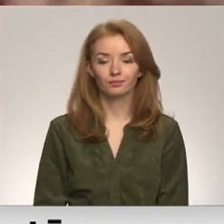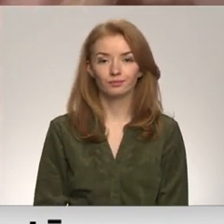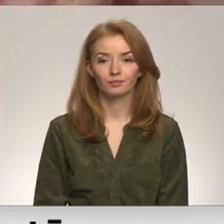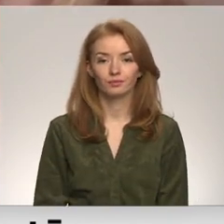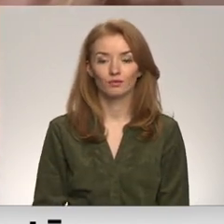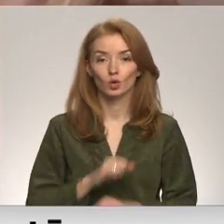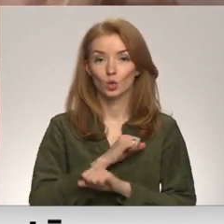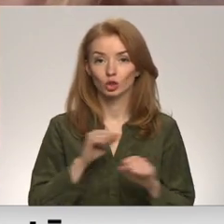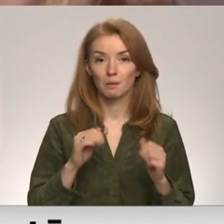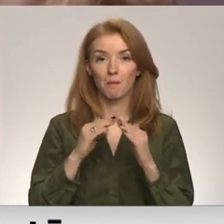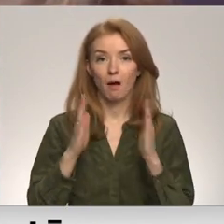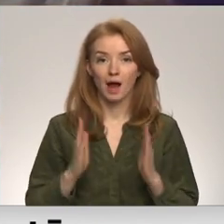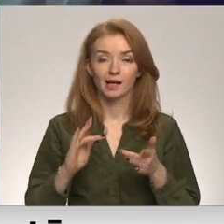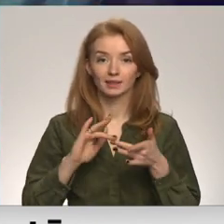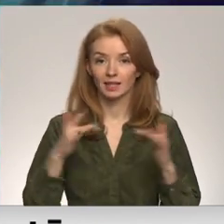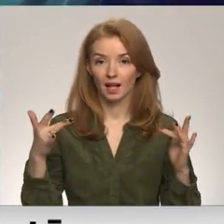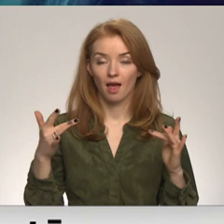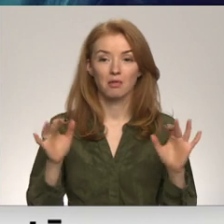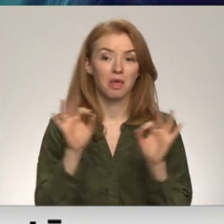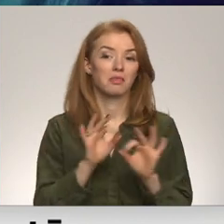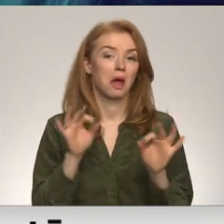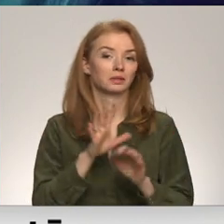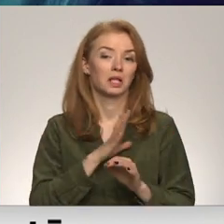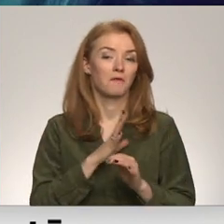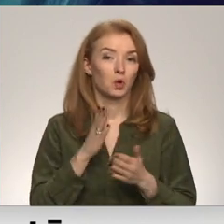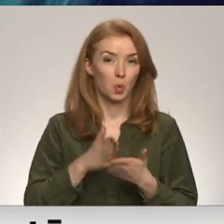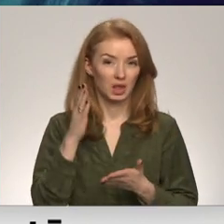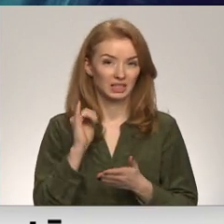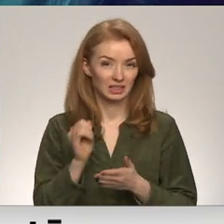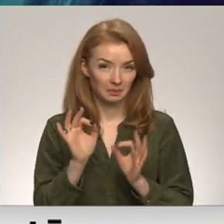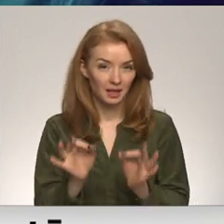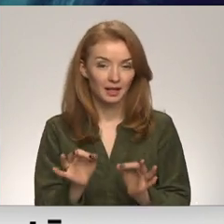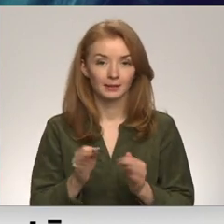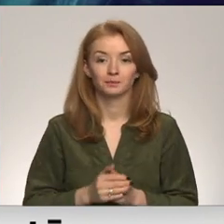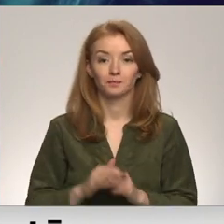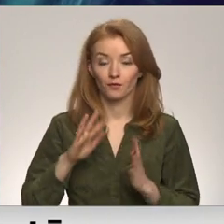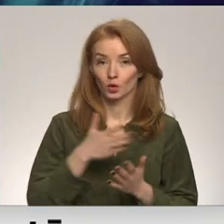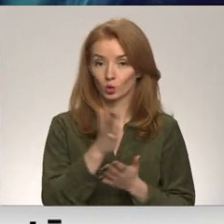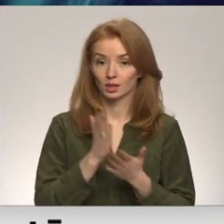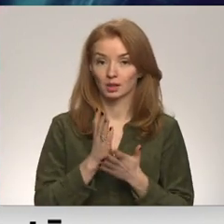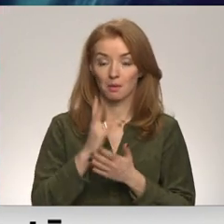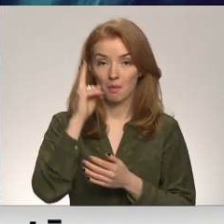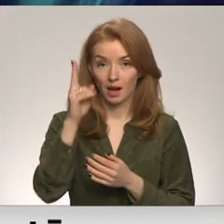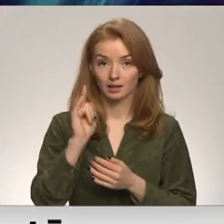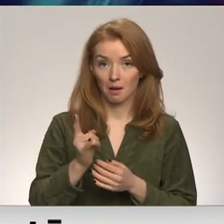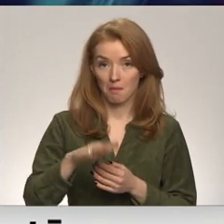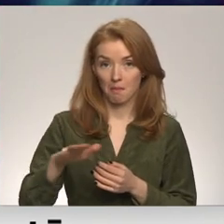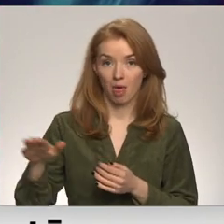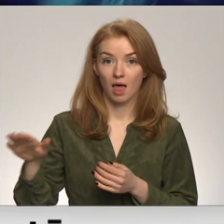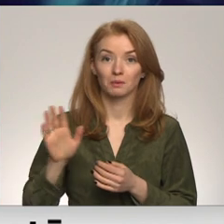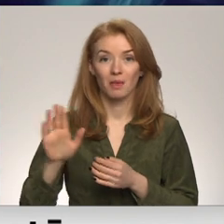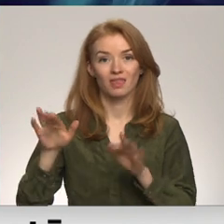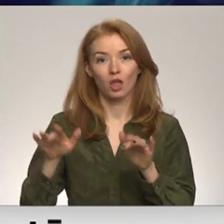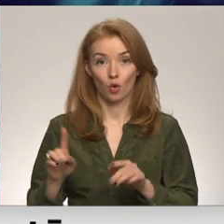mājās, internetā. Nekas slikts taču nevar notikt, vai ne? Vai esat pārliecināti, ka bērns istabā pie datora ir